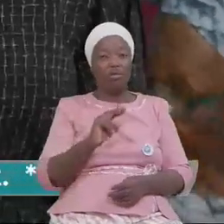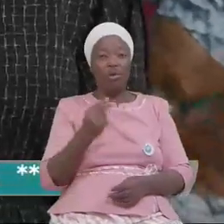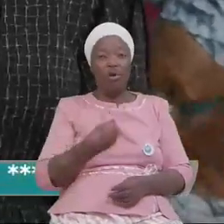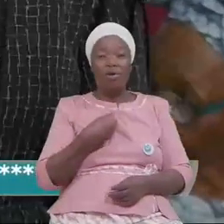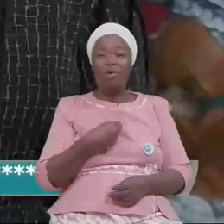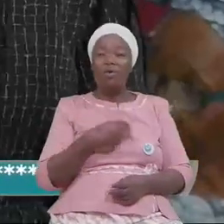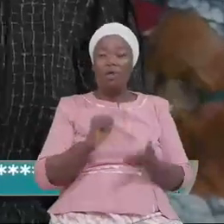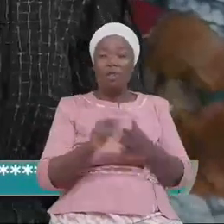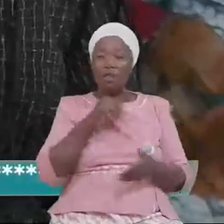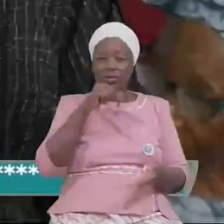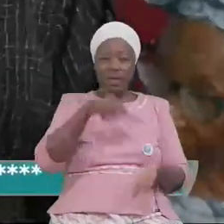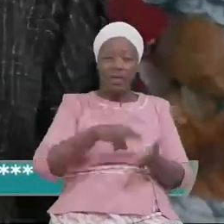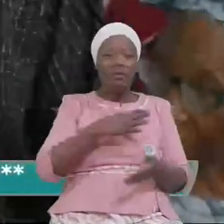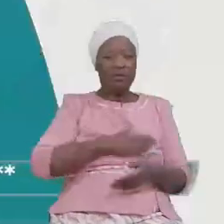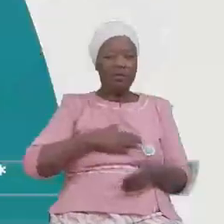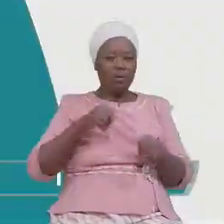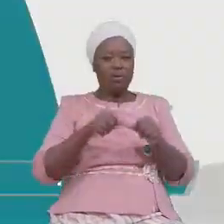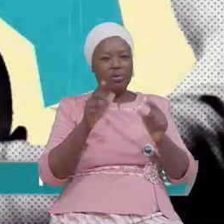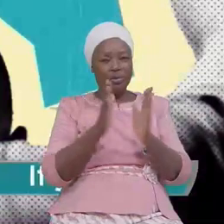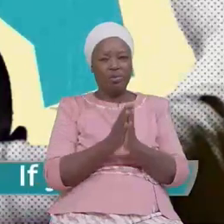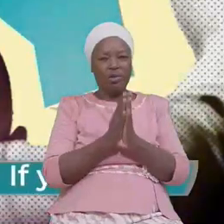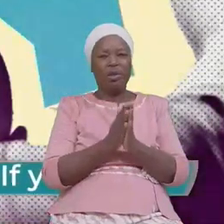autres, continuons de prier.